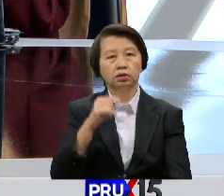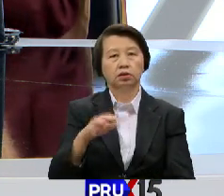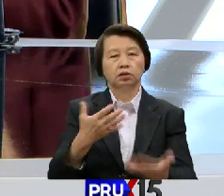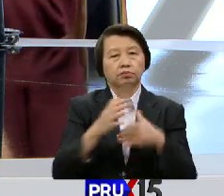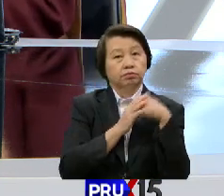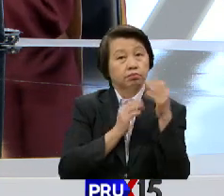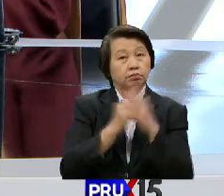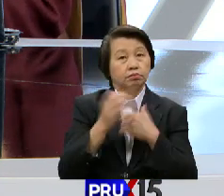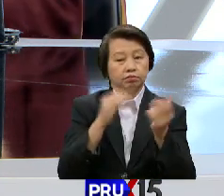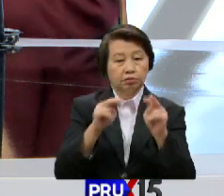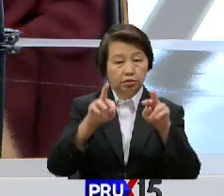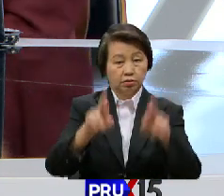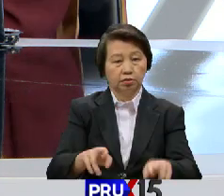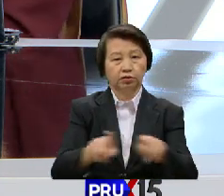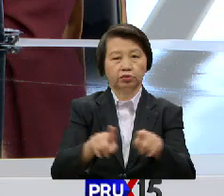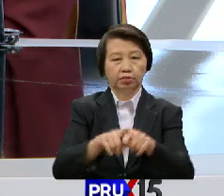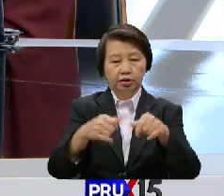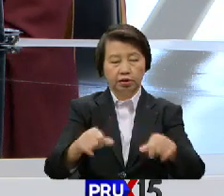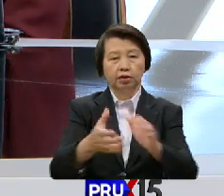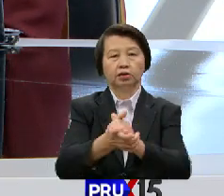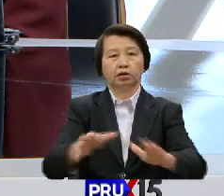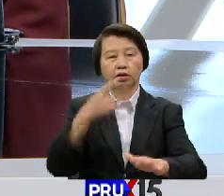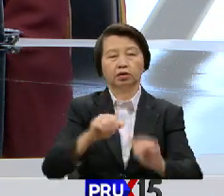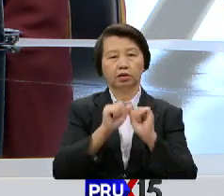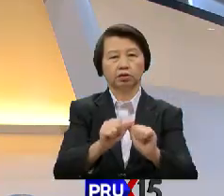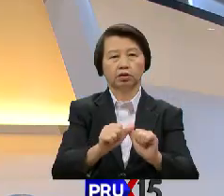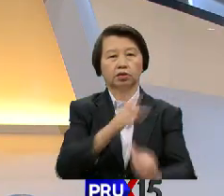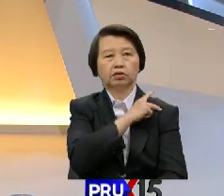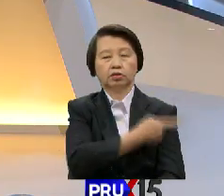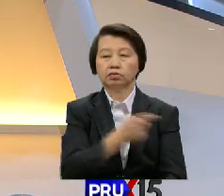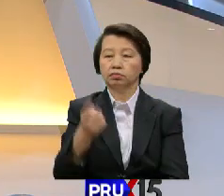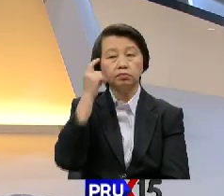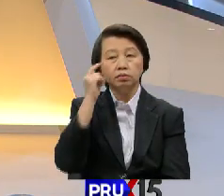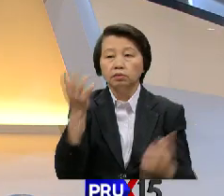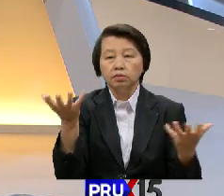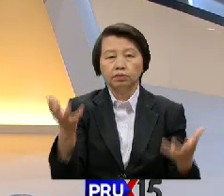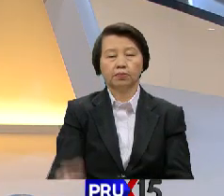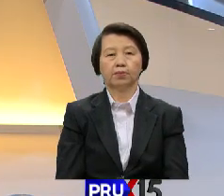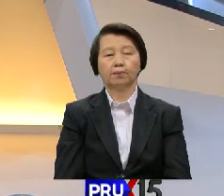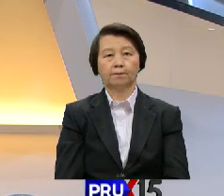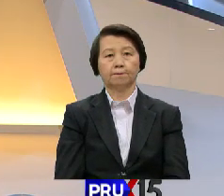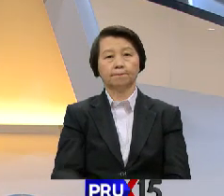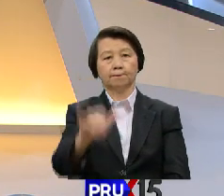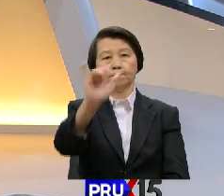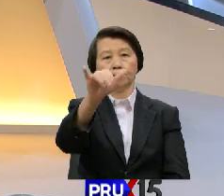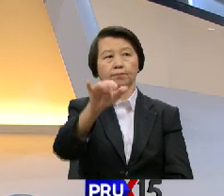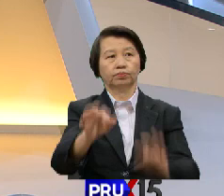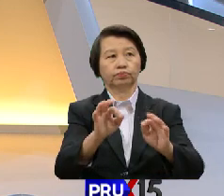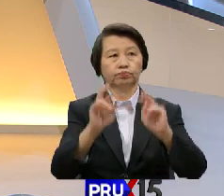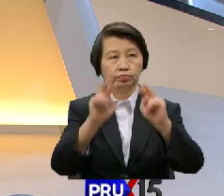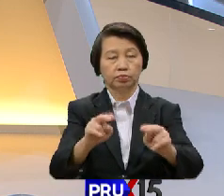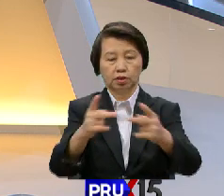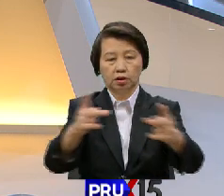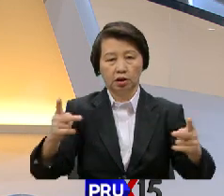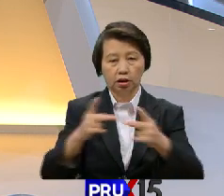selise apabila melihat rairi sebagai dipuji yang selamat untuk mereka kekal berkuasa pada gambar asli kan kalau kita perhatikan